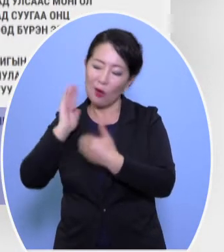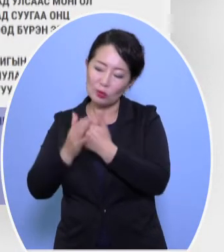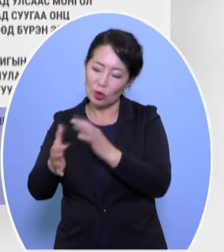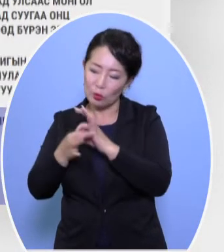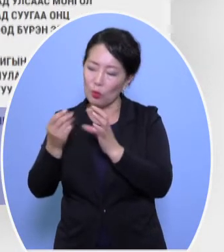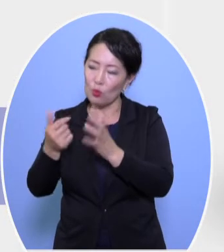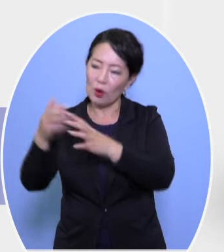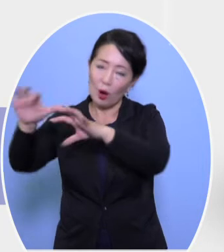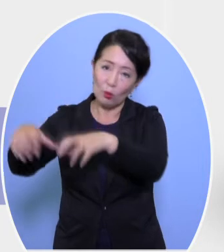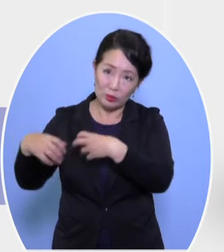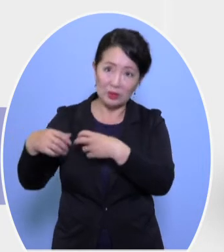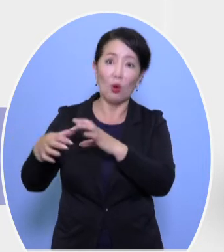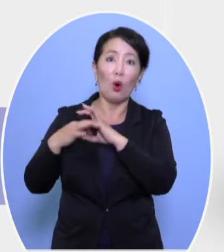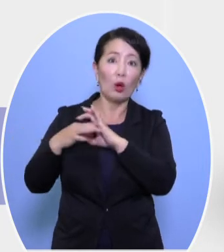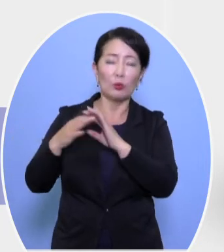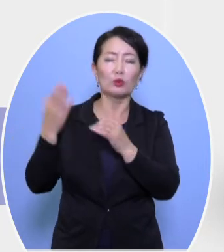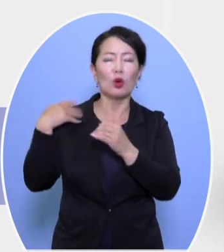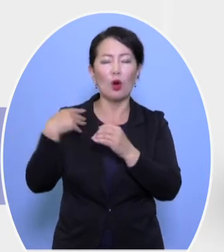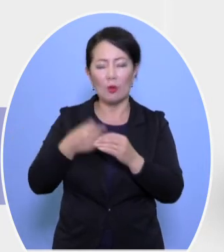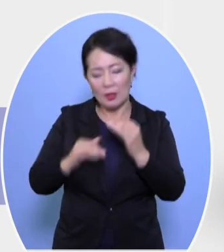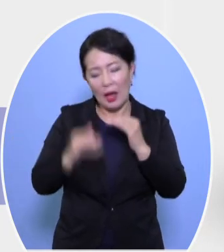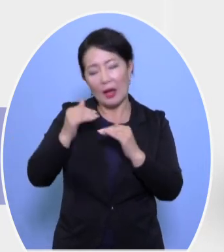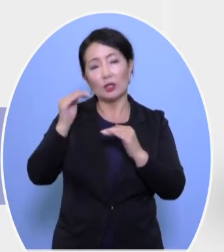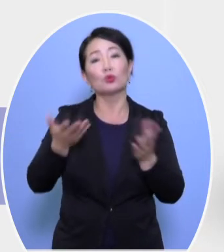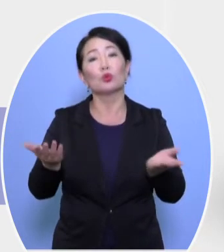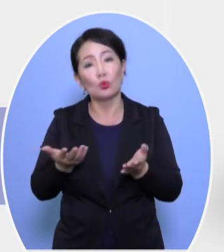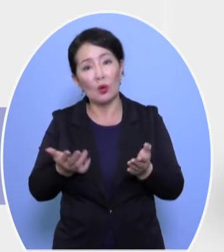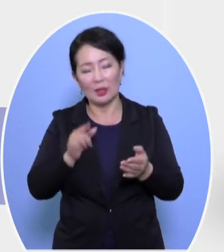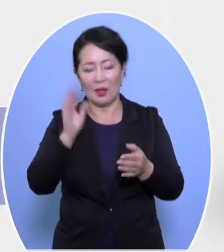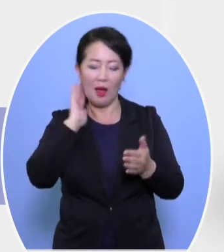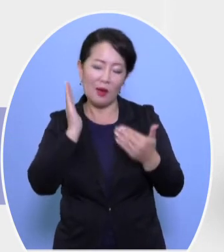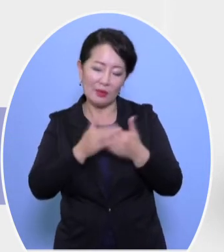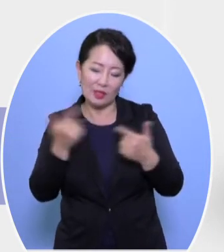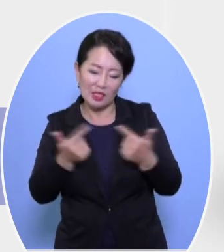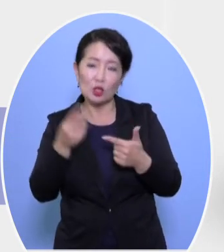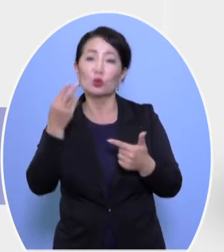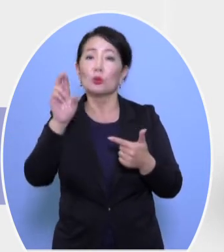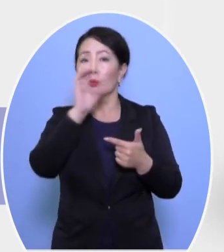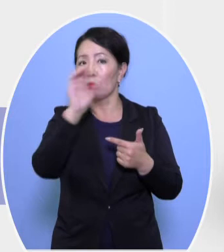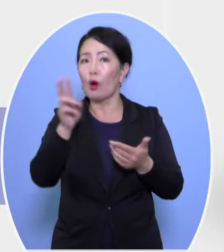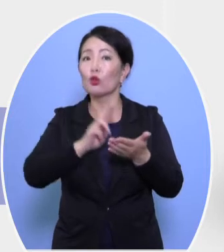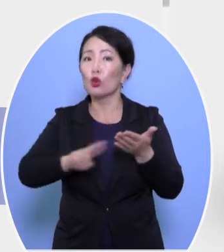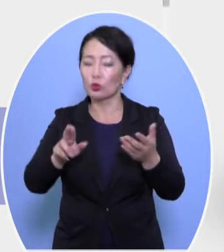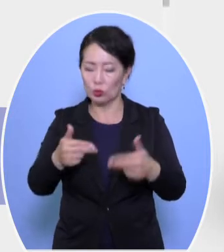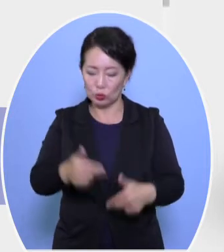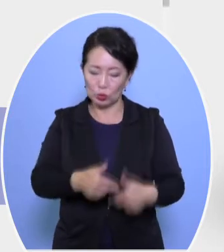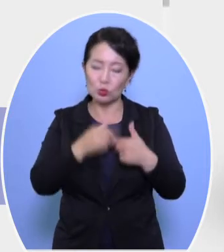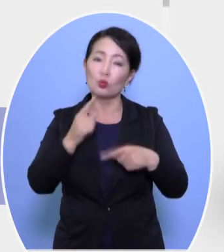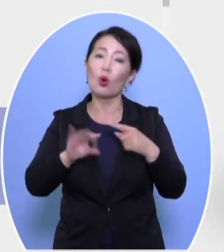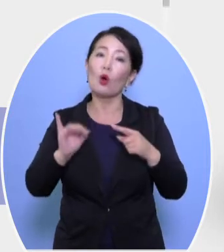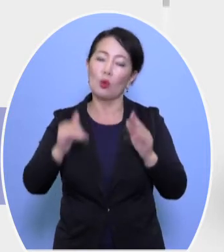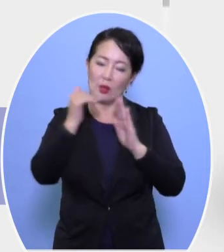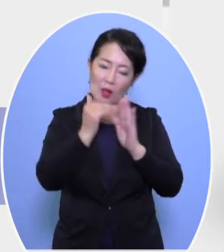орлогыг буцаан авших чиглэлээр сүүлийн жилүүдэд гарсан ахис дэвшил за түүнд авилгын эсрэг нэгдсэн үндэсний байгууллагын конвенцийн оруулсан хувь нэмрийн